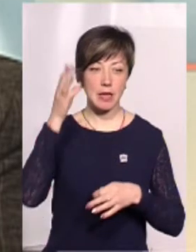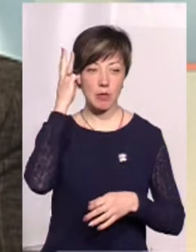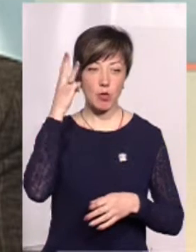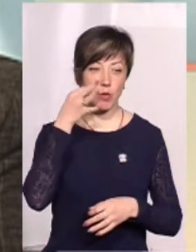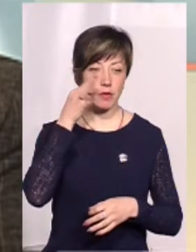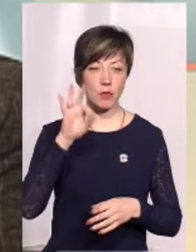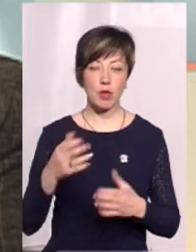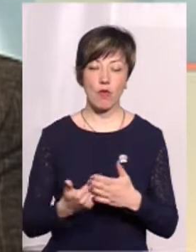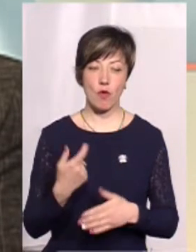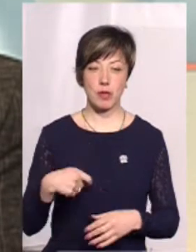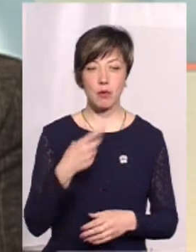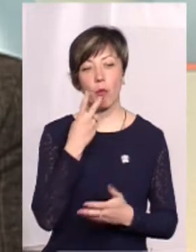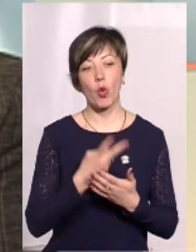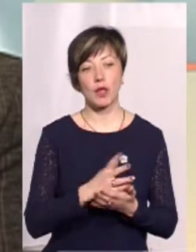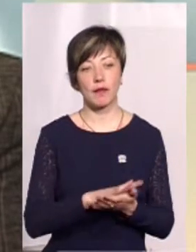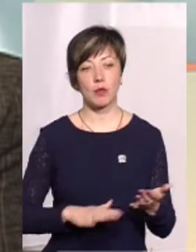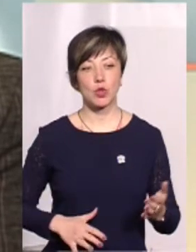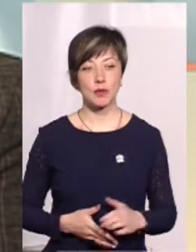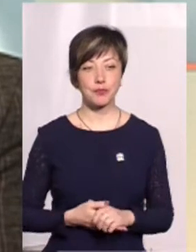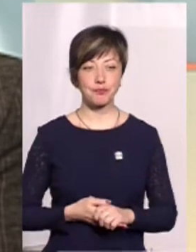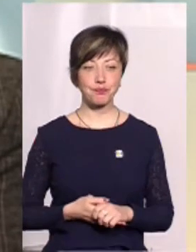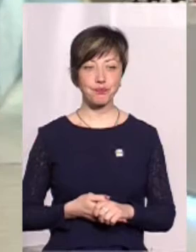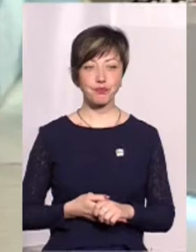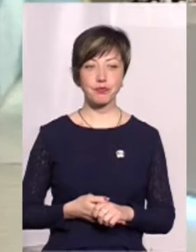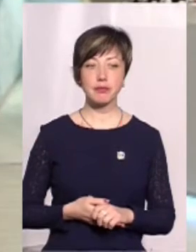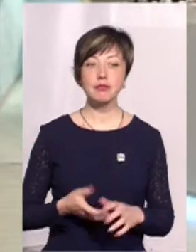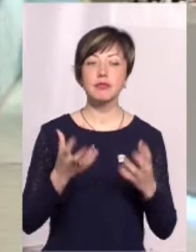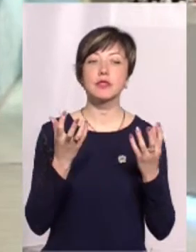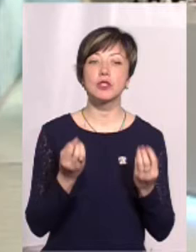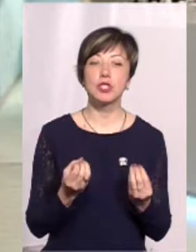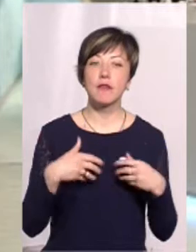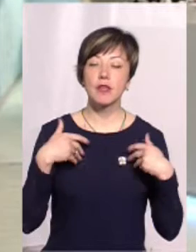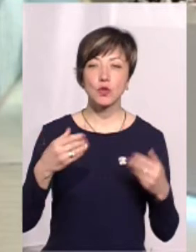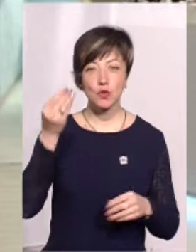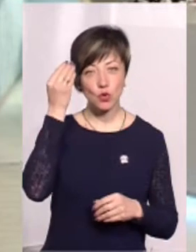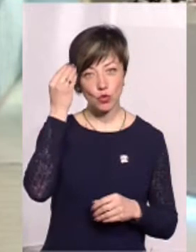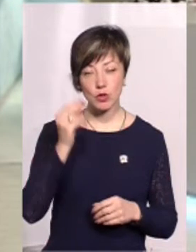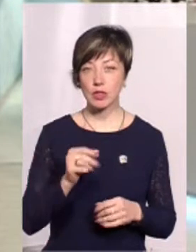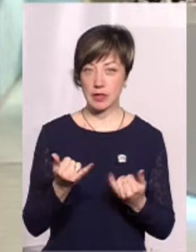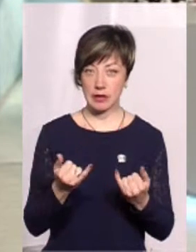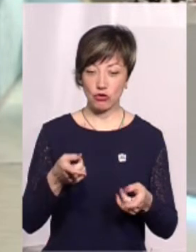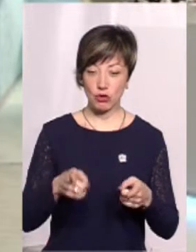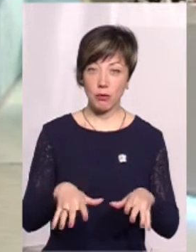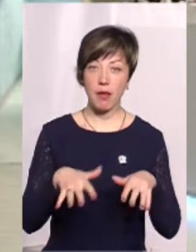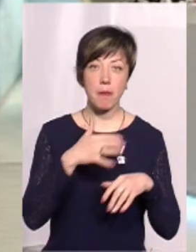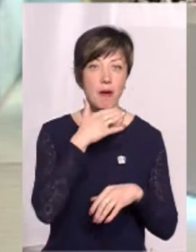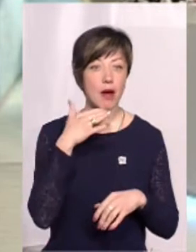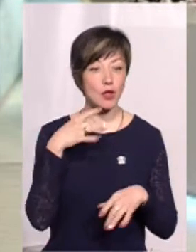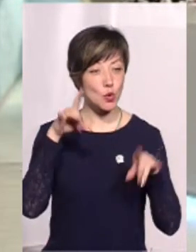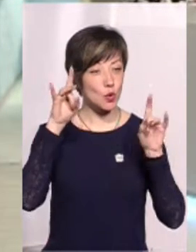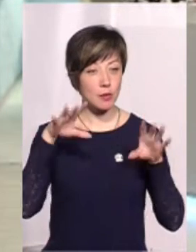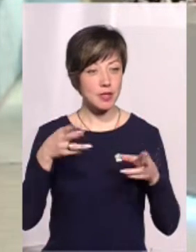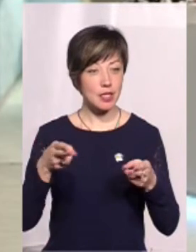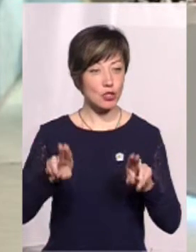дипломатичних вмінь нового президента. Ну, подивимося. Тут я ще б навіть висловив таку думку, що чинний парламент ще може багато